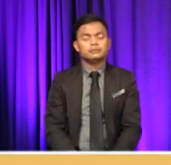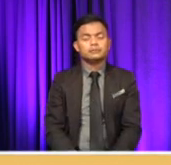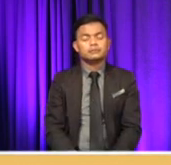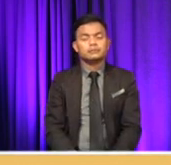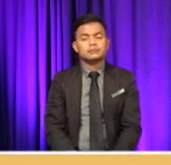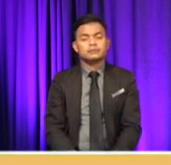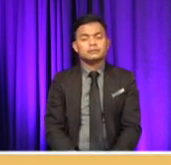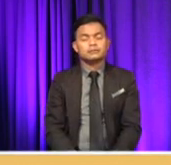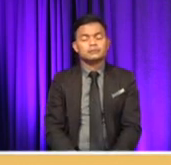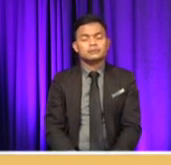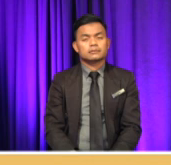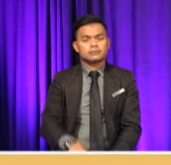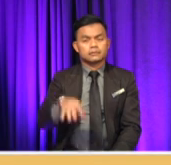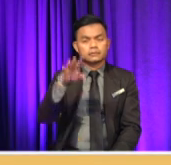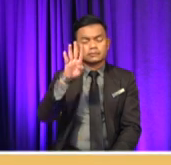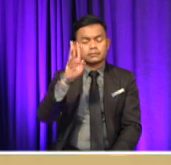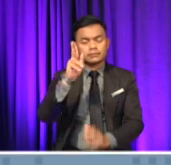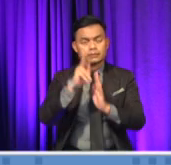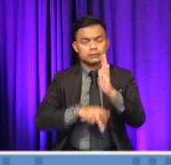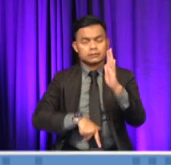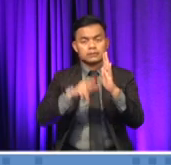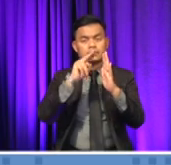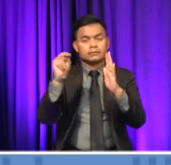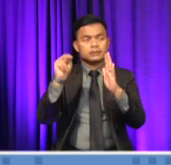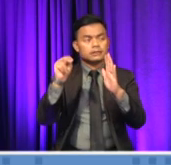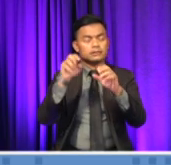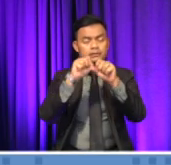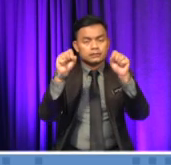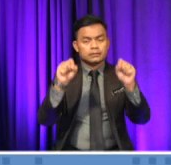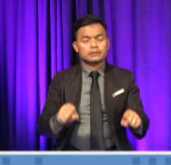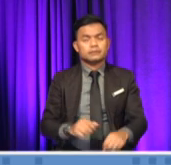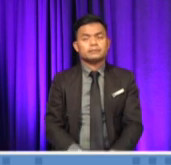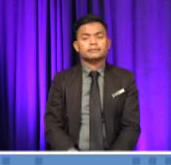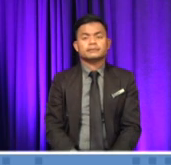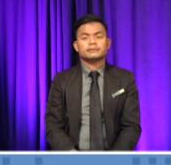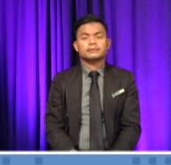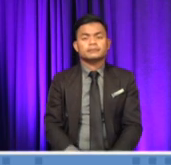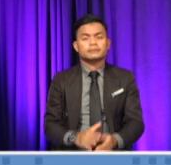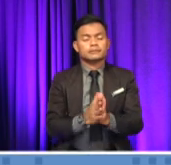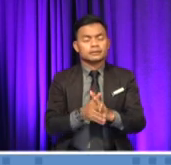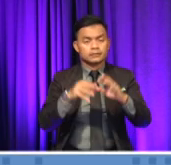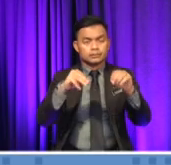sistem United berbanding sistem hidrolik Oke ini gambarnya Jadi Raja